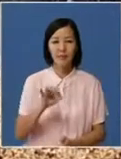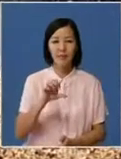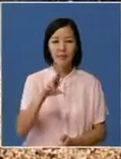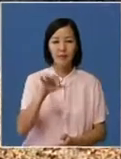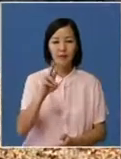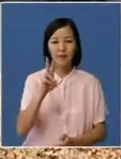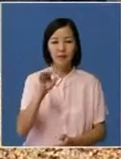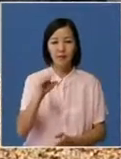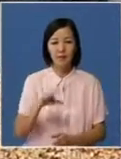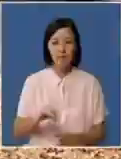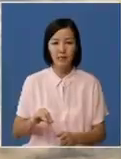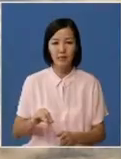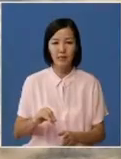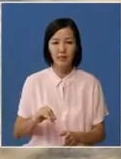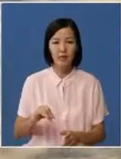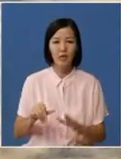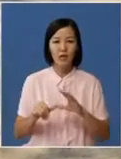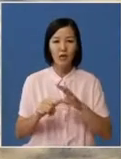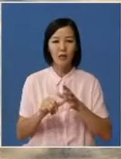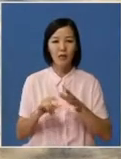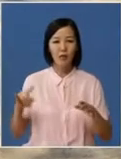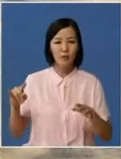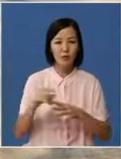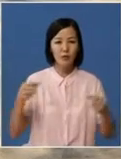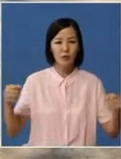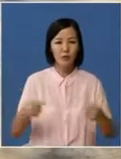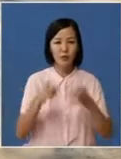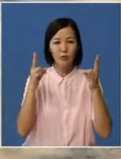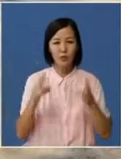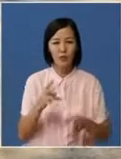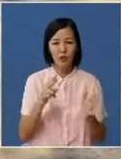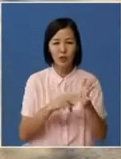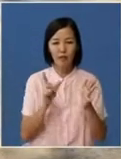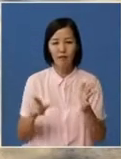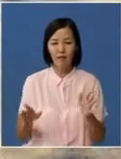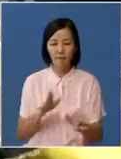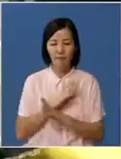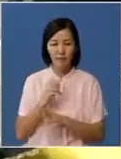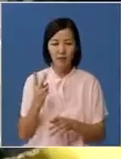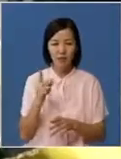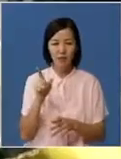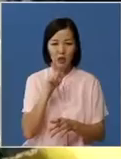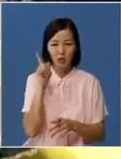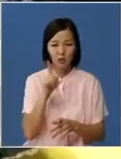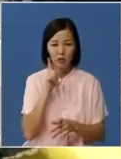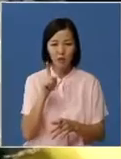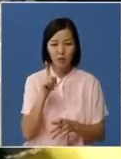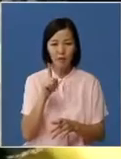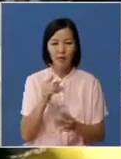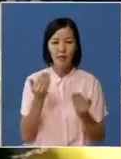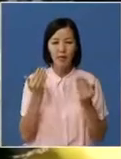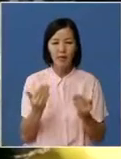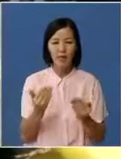Испанияның Малорка аралында жеңіл ұшақ пен тікұшақ соқтығысты, салдарына 7 адам қаза тапты. Олардың екеуі жасөспірім. Мамандар